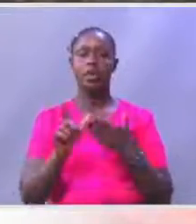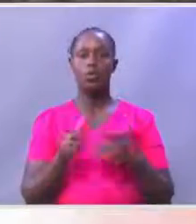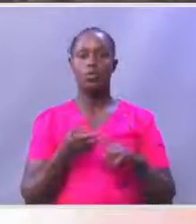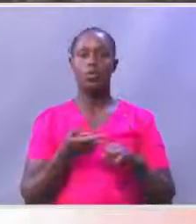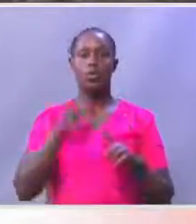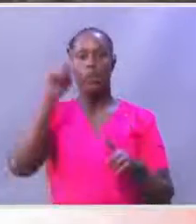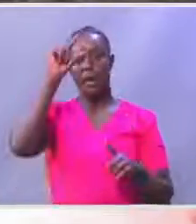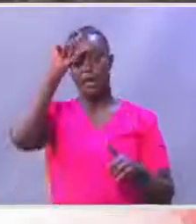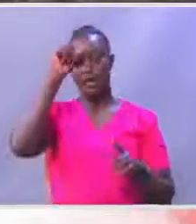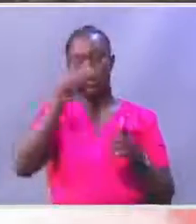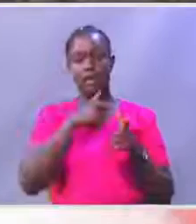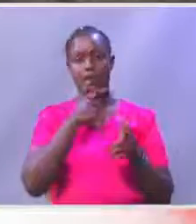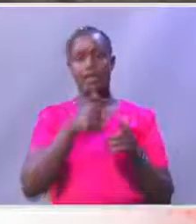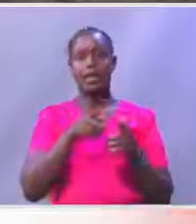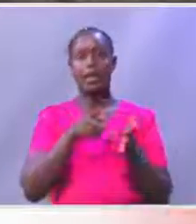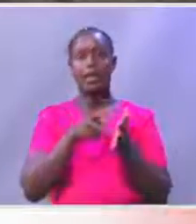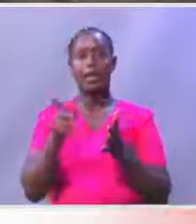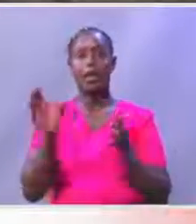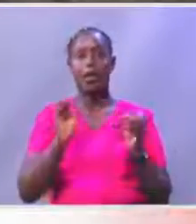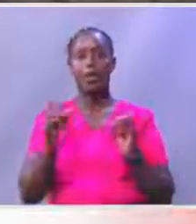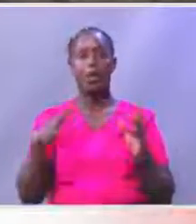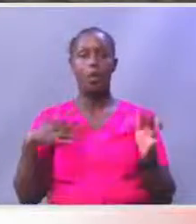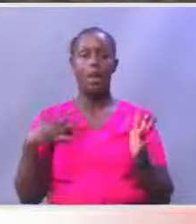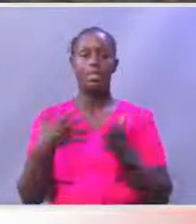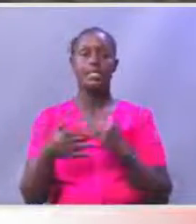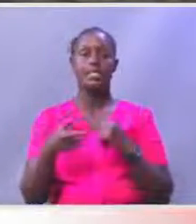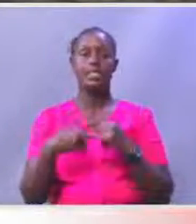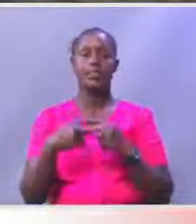na walipi chochote mpaka baada ya miaka saba.